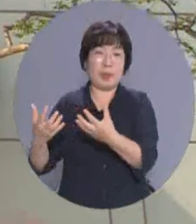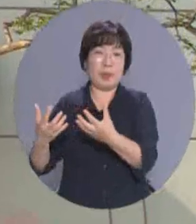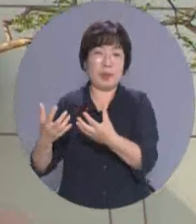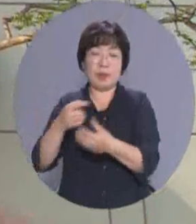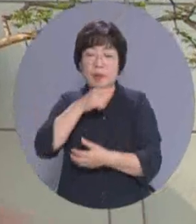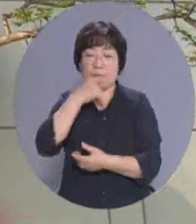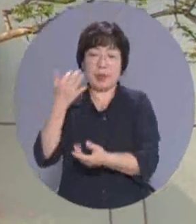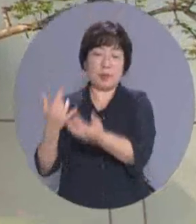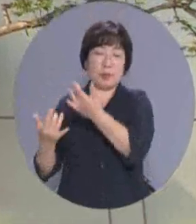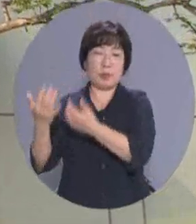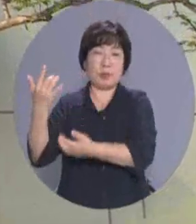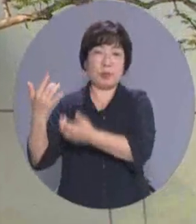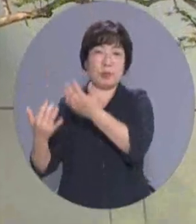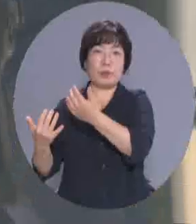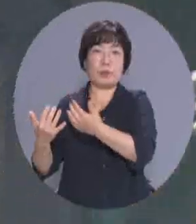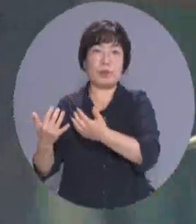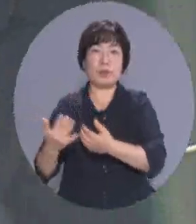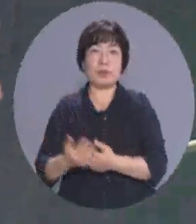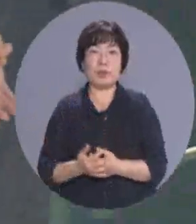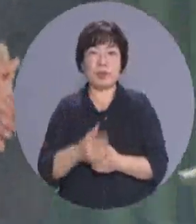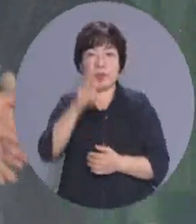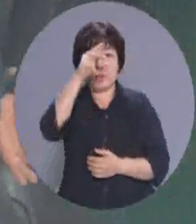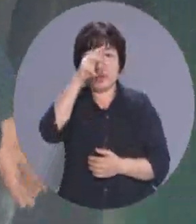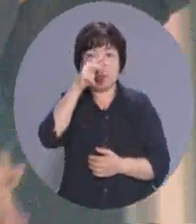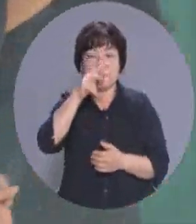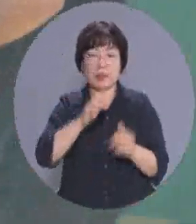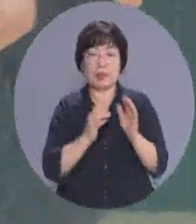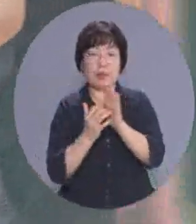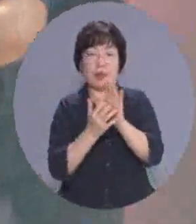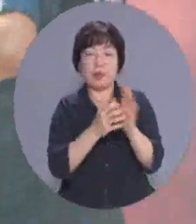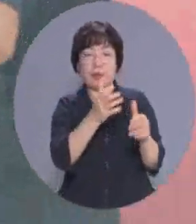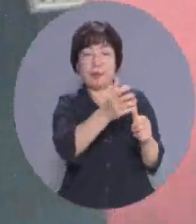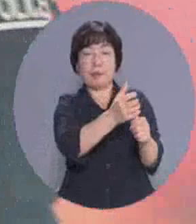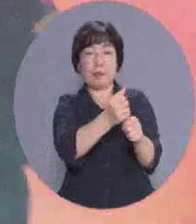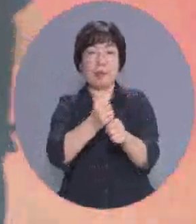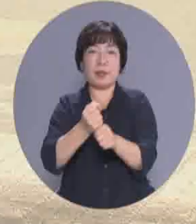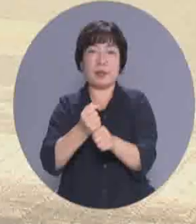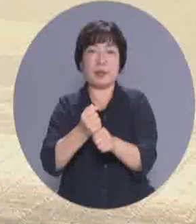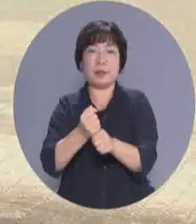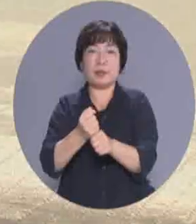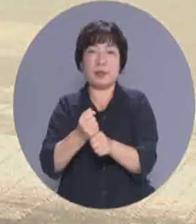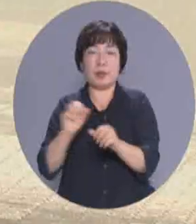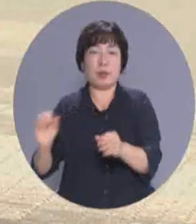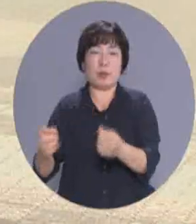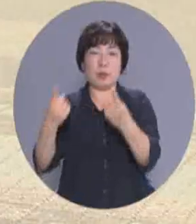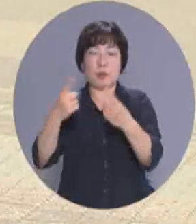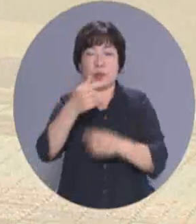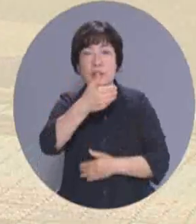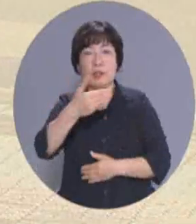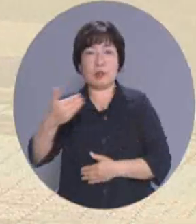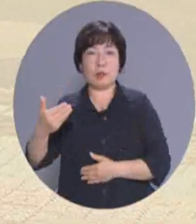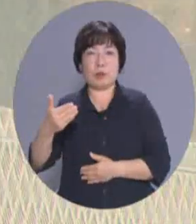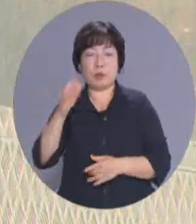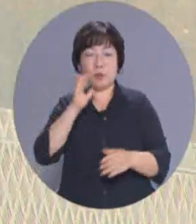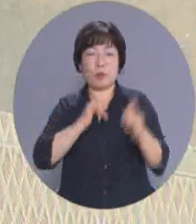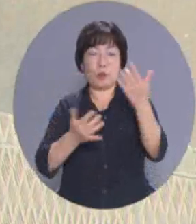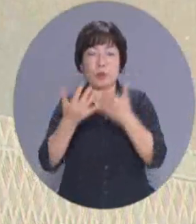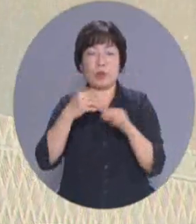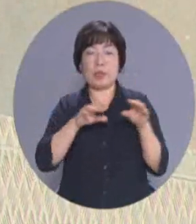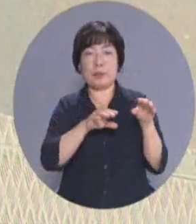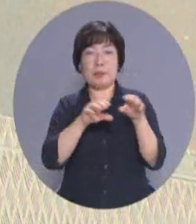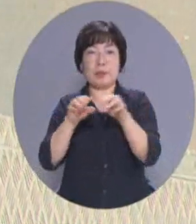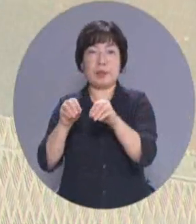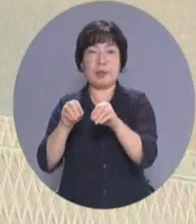붉은 연기가 피어오릅니다. 경찰 타격대가 테러범 검거에 나서고 동시에 소방대원들은 화재 진화에